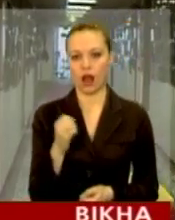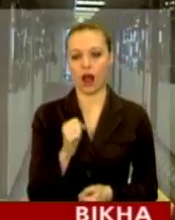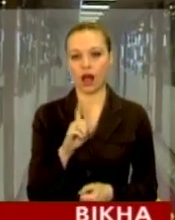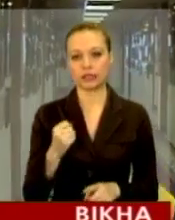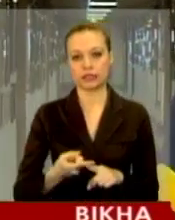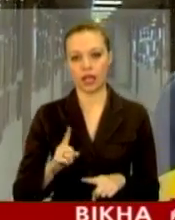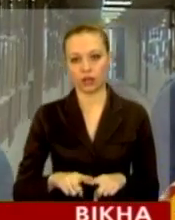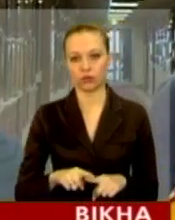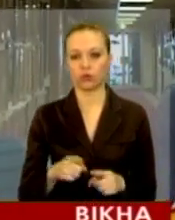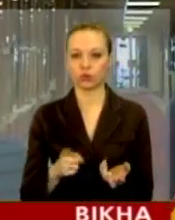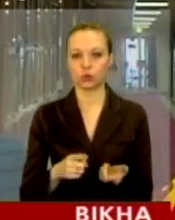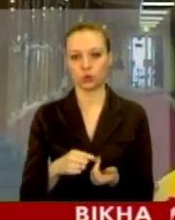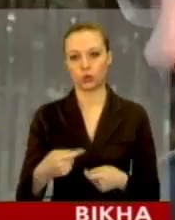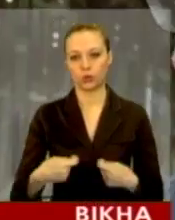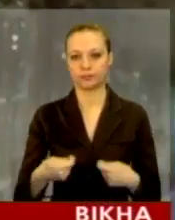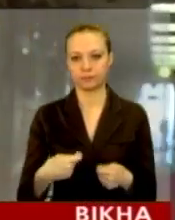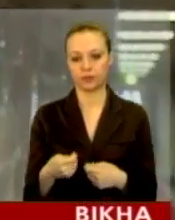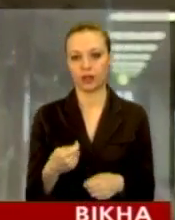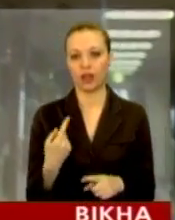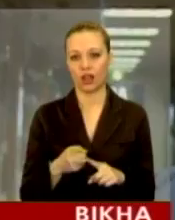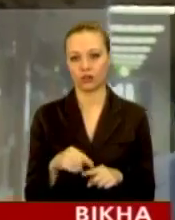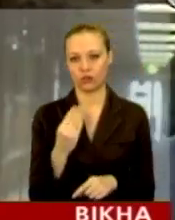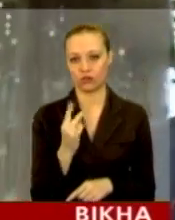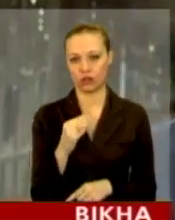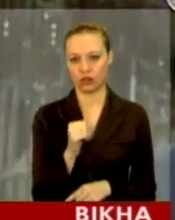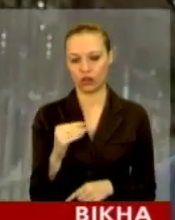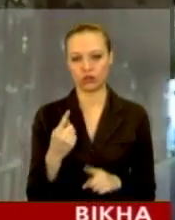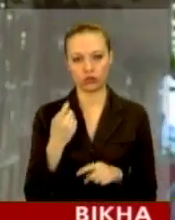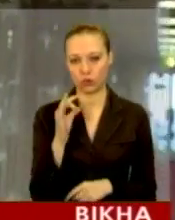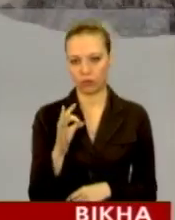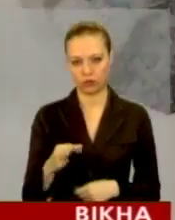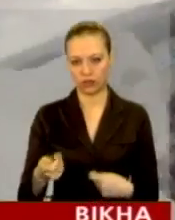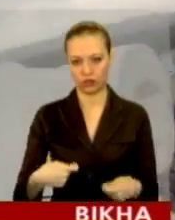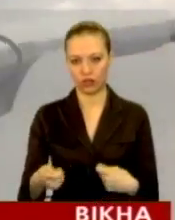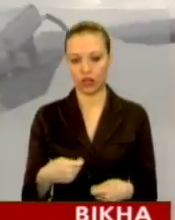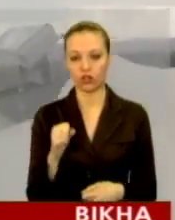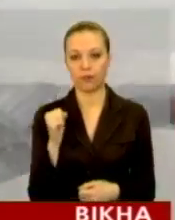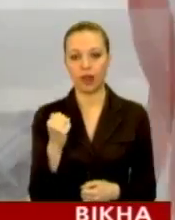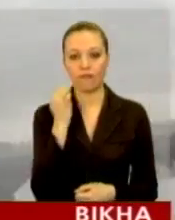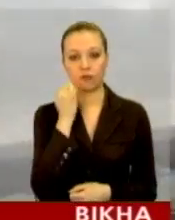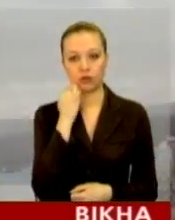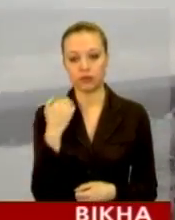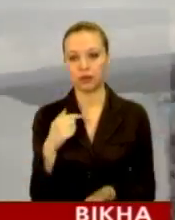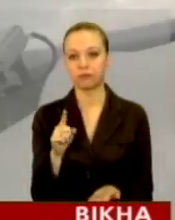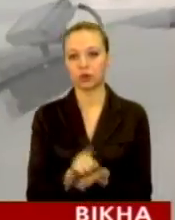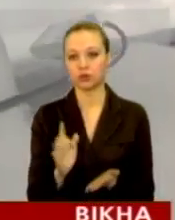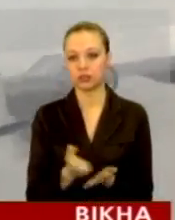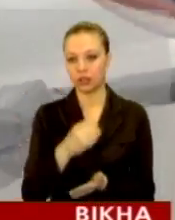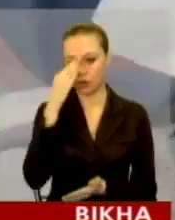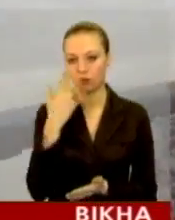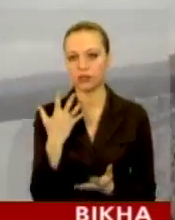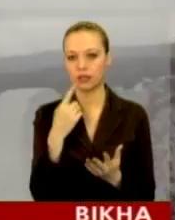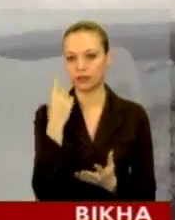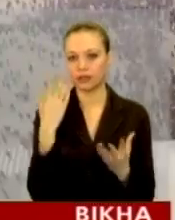за это то-то, то-то, пятое, десятое. Это шантаж. 100% шантаж. Зате в Москві нам вдалося знайти хлопця, який